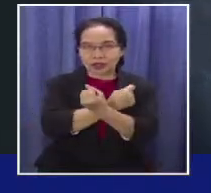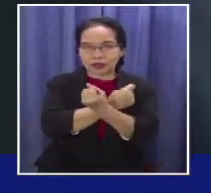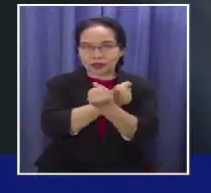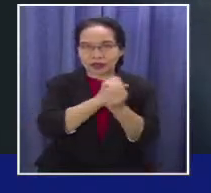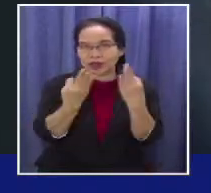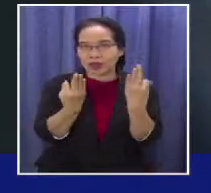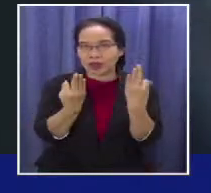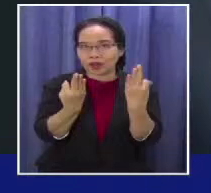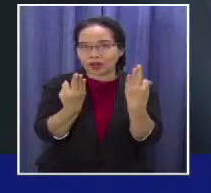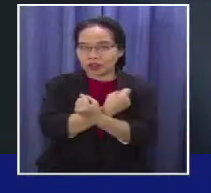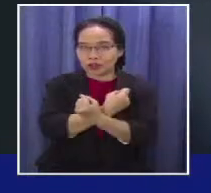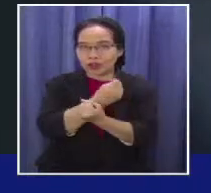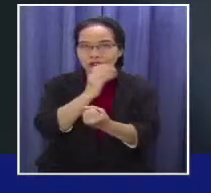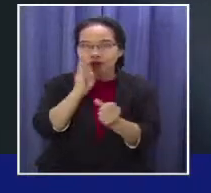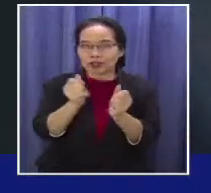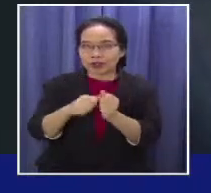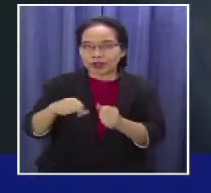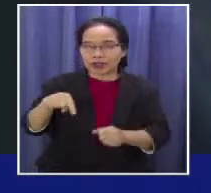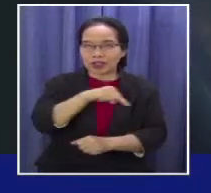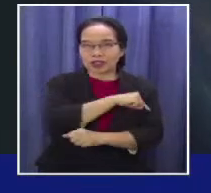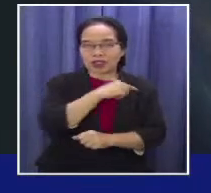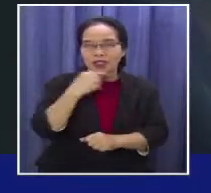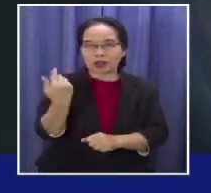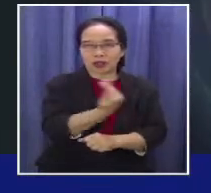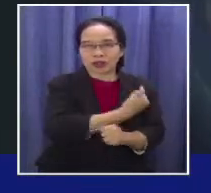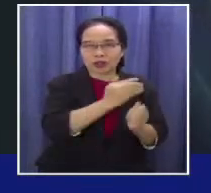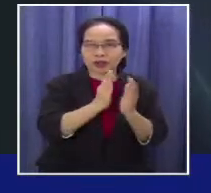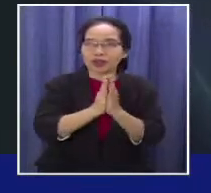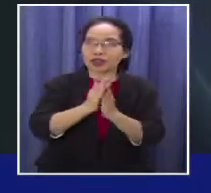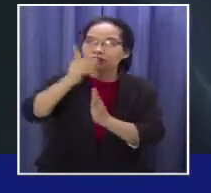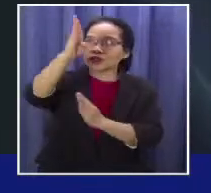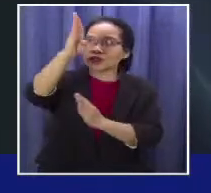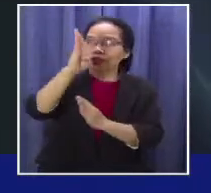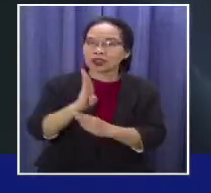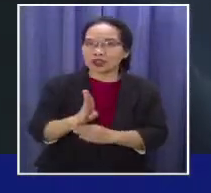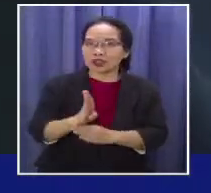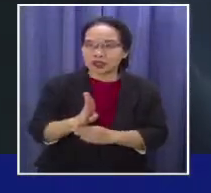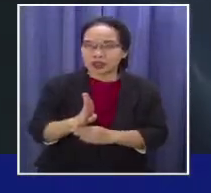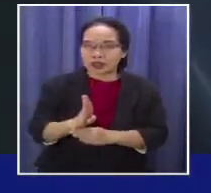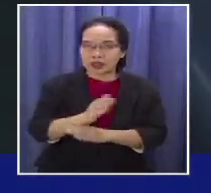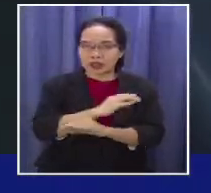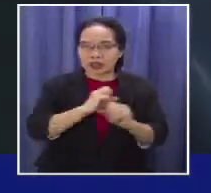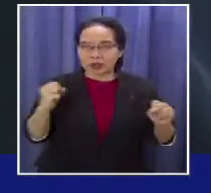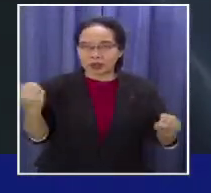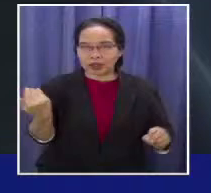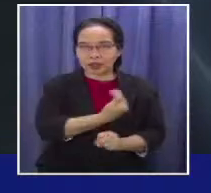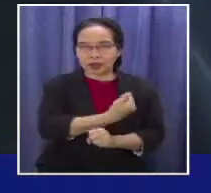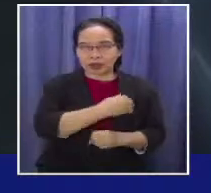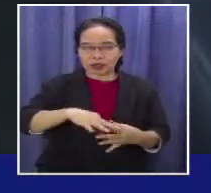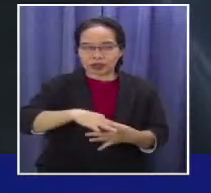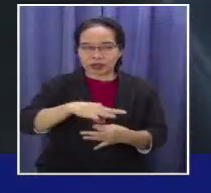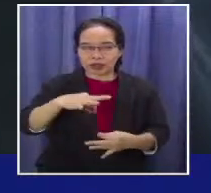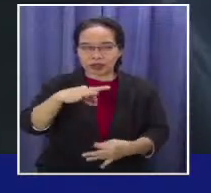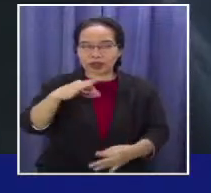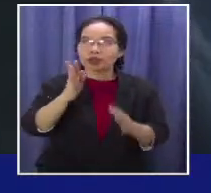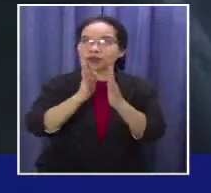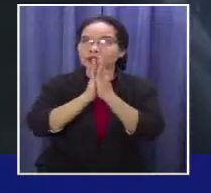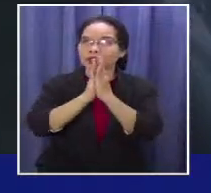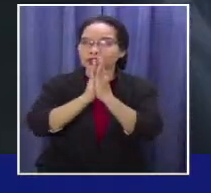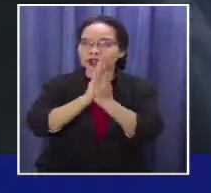aming pananalangin sa Diyos na magliligtas sa ating mga kaluluwa. Mananalangin po tayo, mga